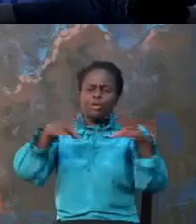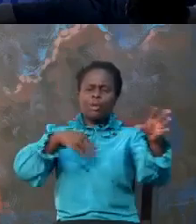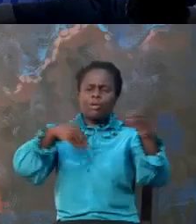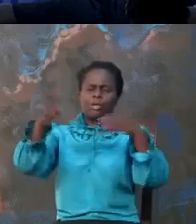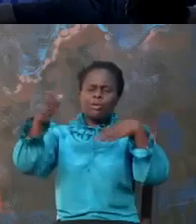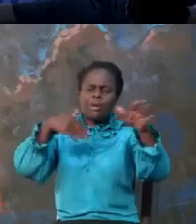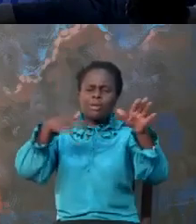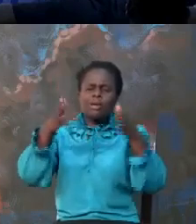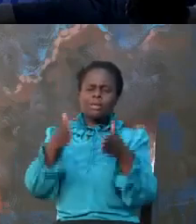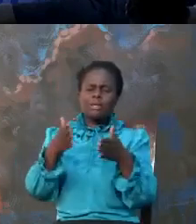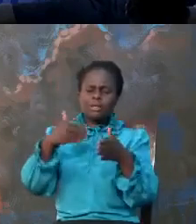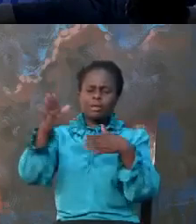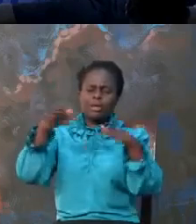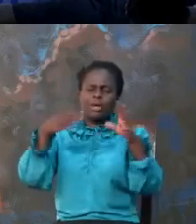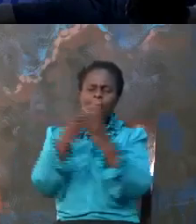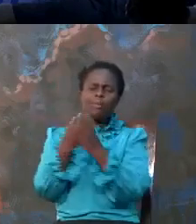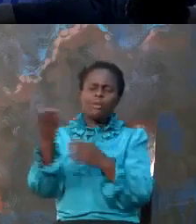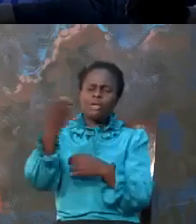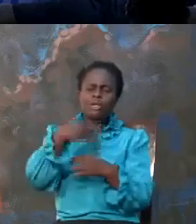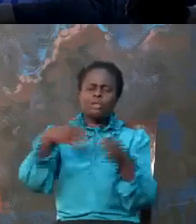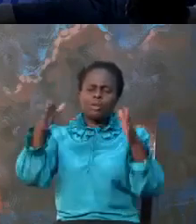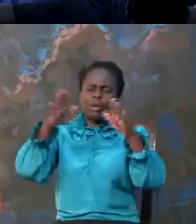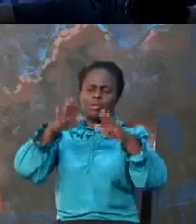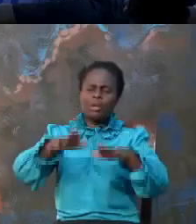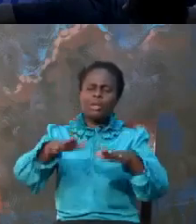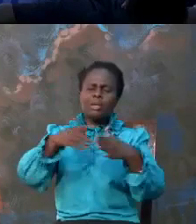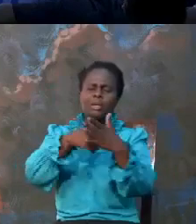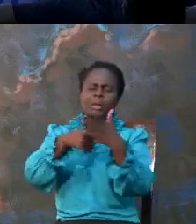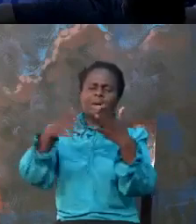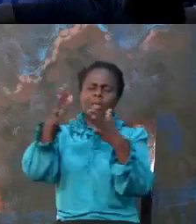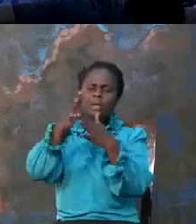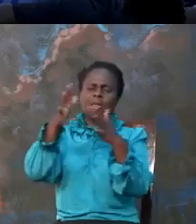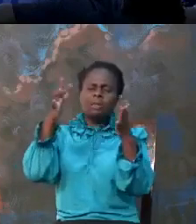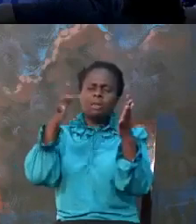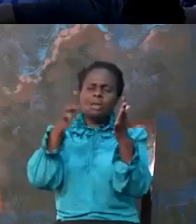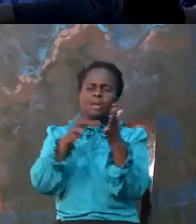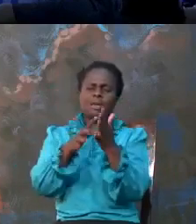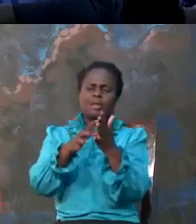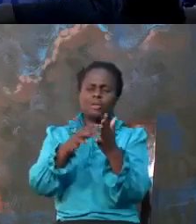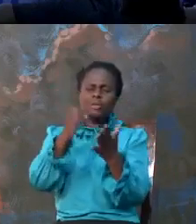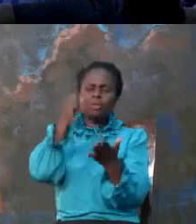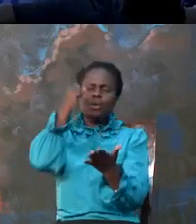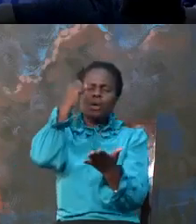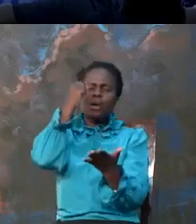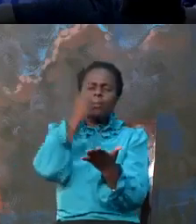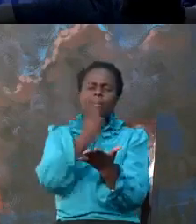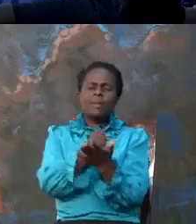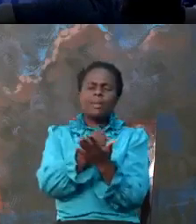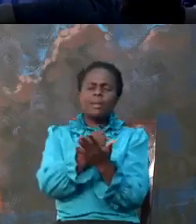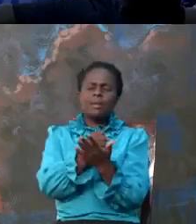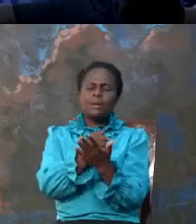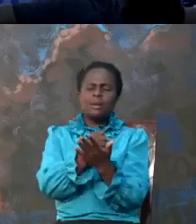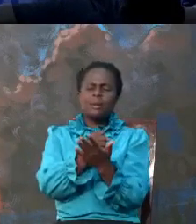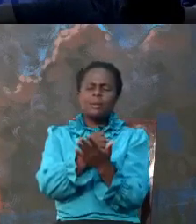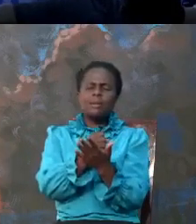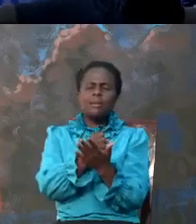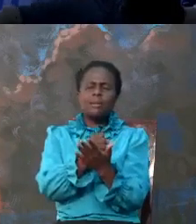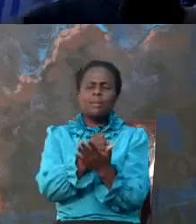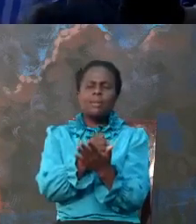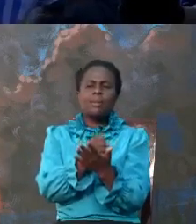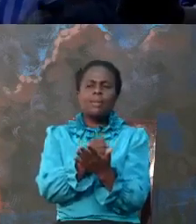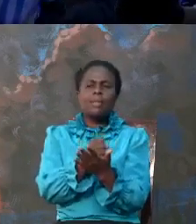tawanyika pamoja nasi. Ukatubariki katika jina lake Yesu aliye Bwana na Mwokozi wetu. Amina. Amina. Amina. Amina.